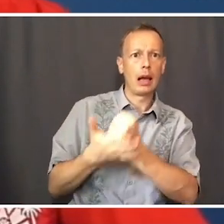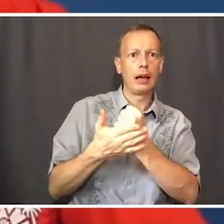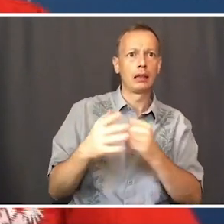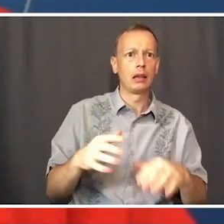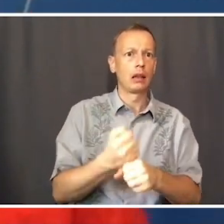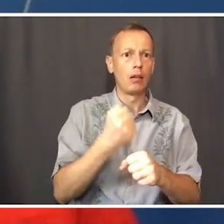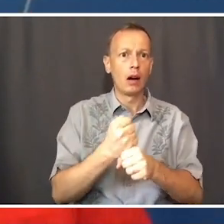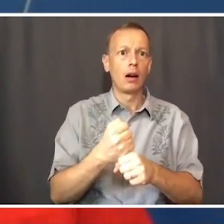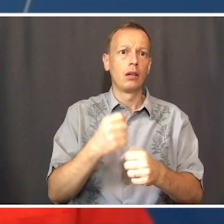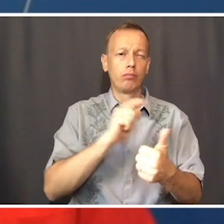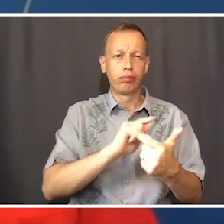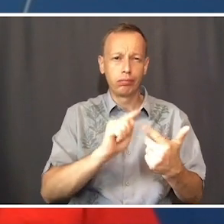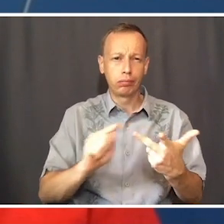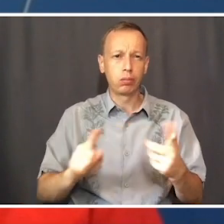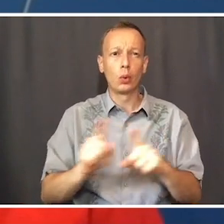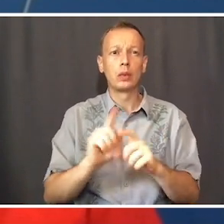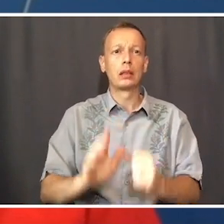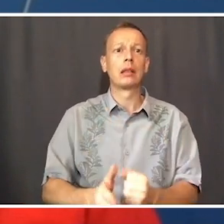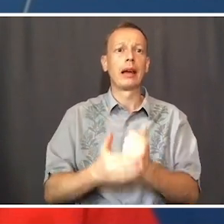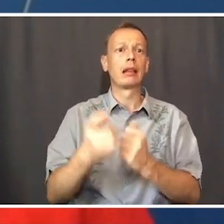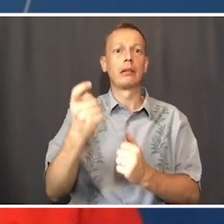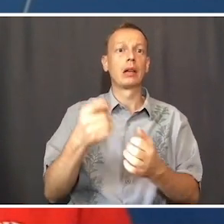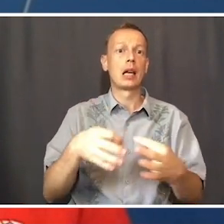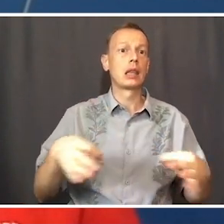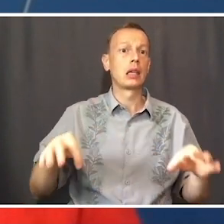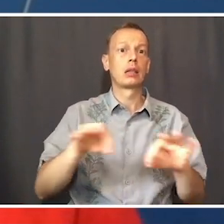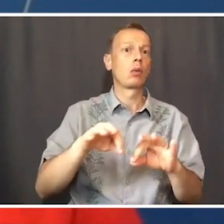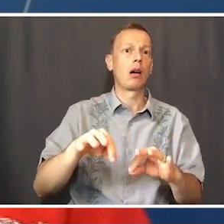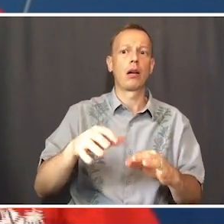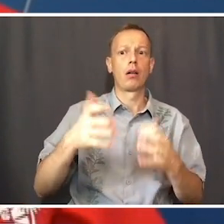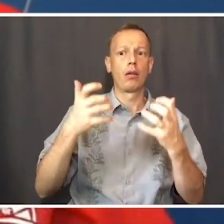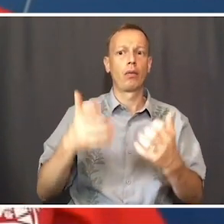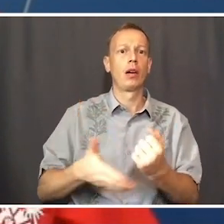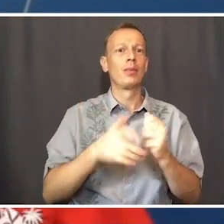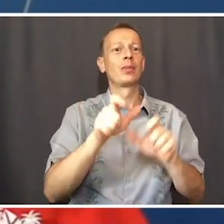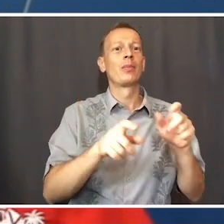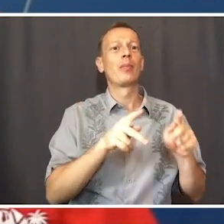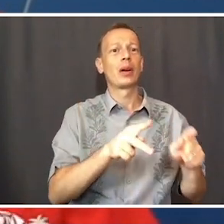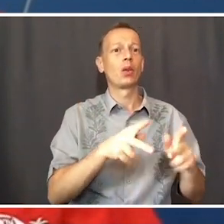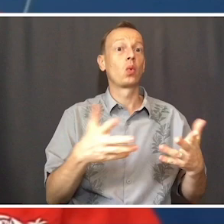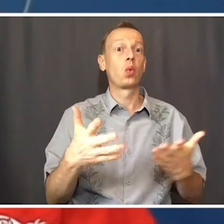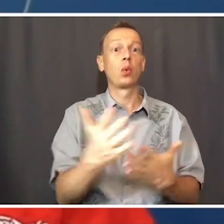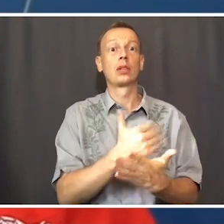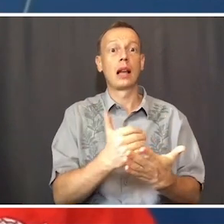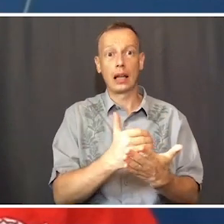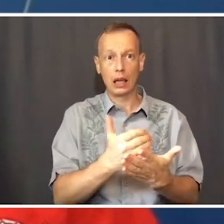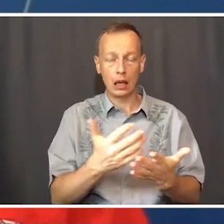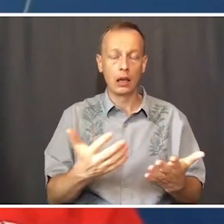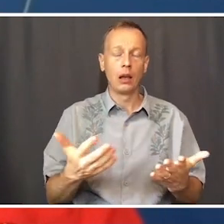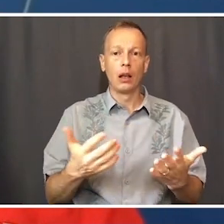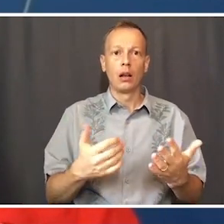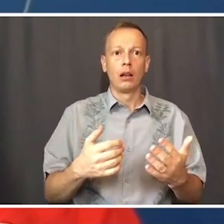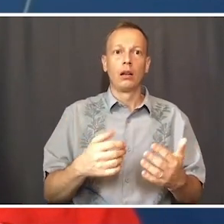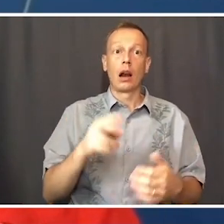à l'instant des aides déployées par le territoire pour venir au secours des patentés, des salariés. Il y